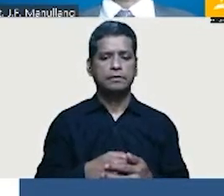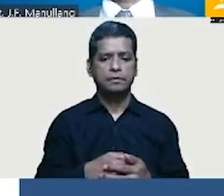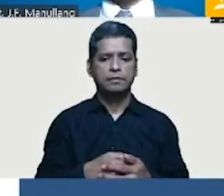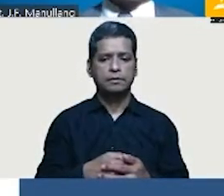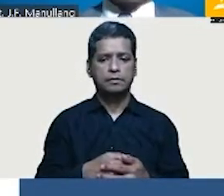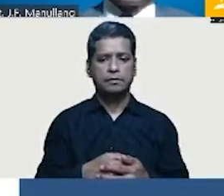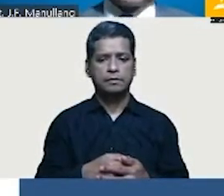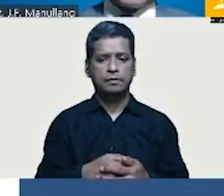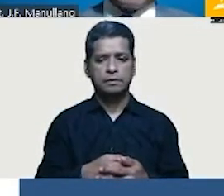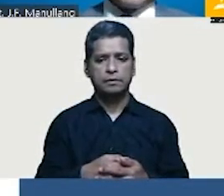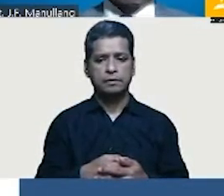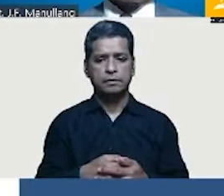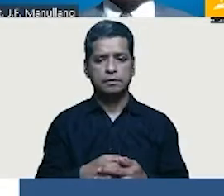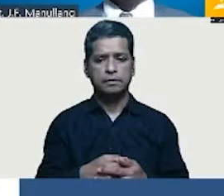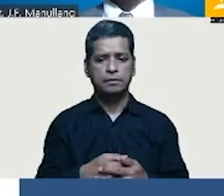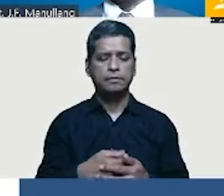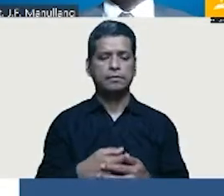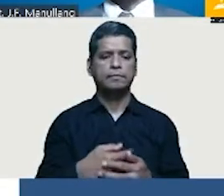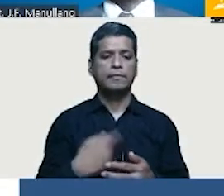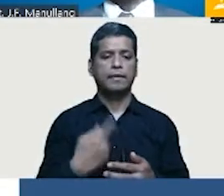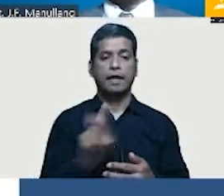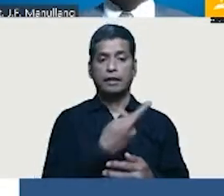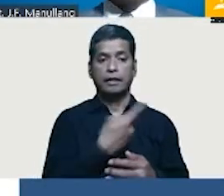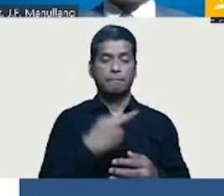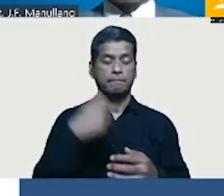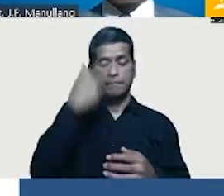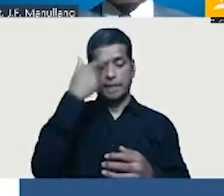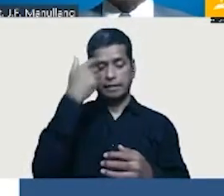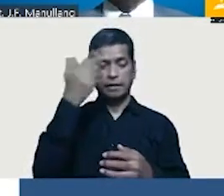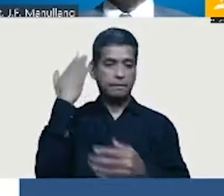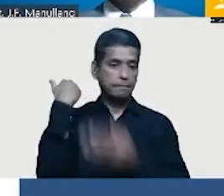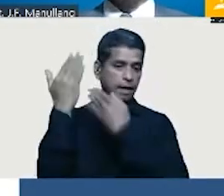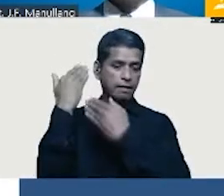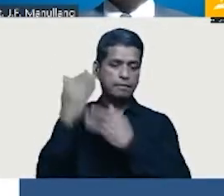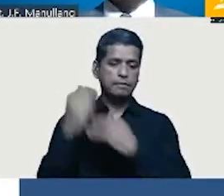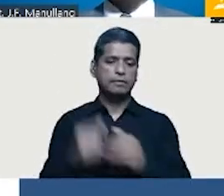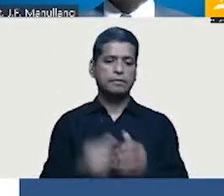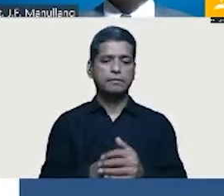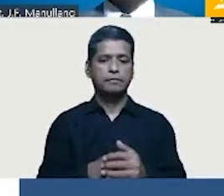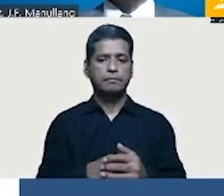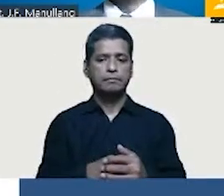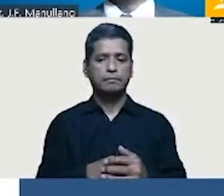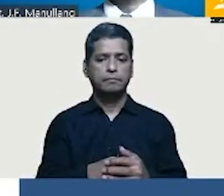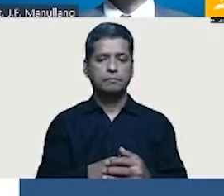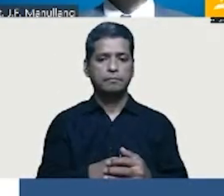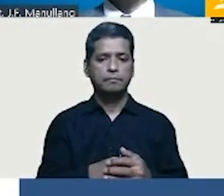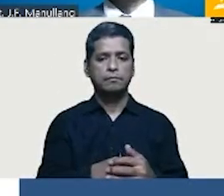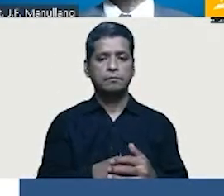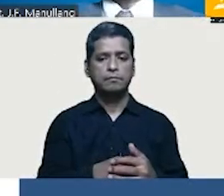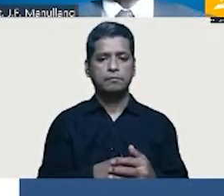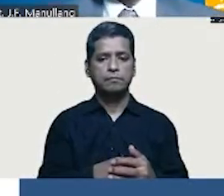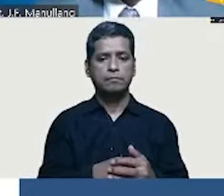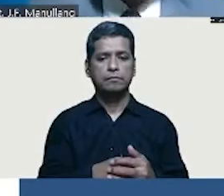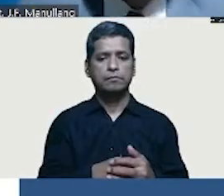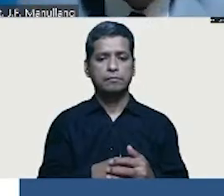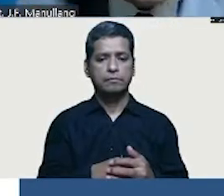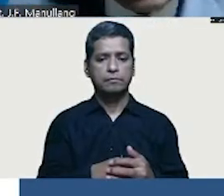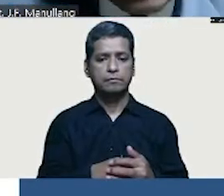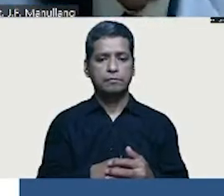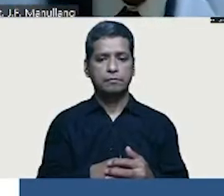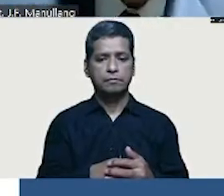seperti yang kita pelajari kemarin waktu time dan time itu dalam konteks firman Tuhan ialah